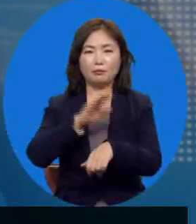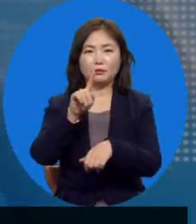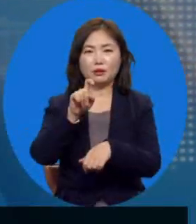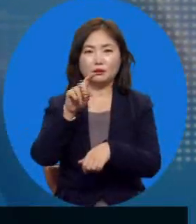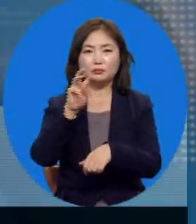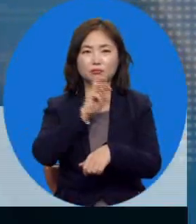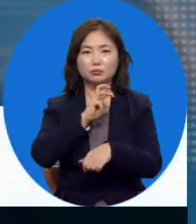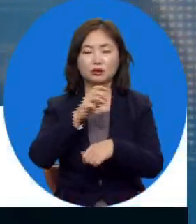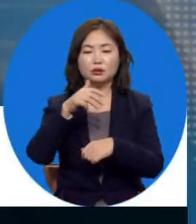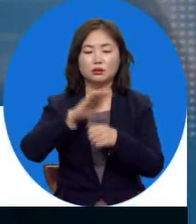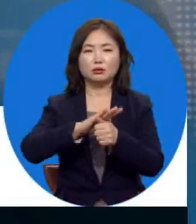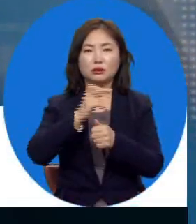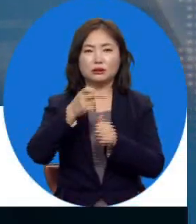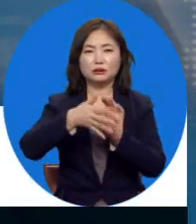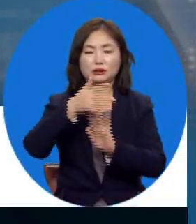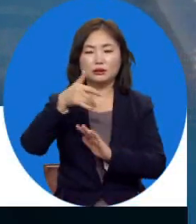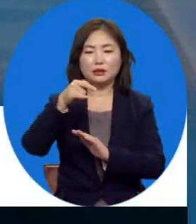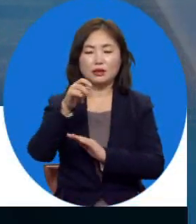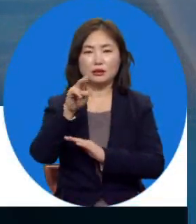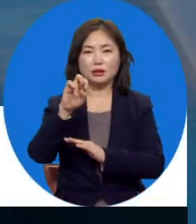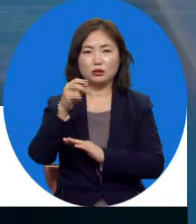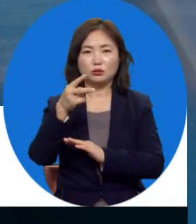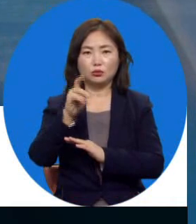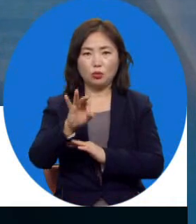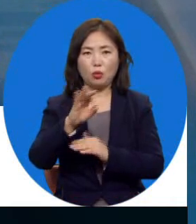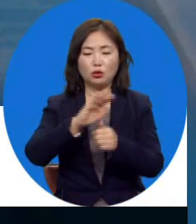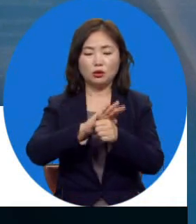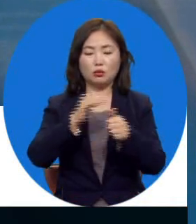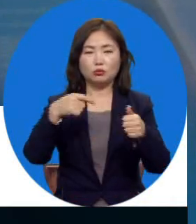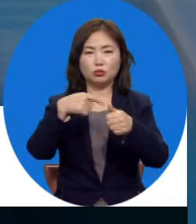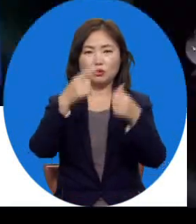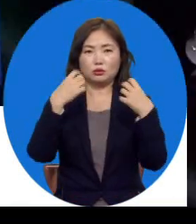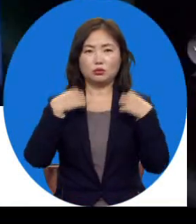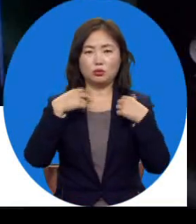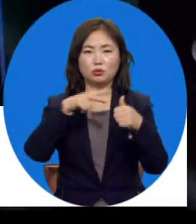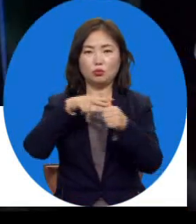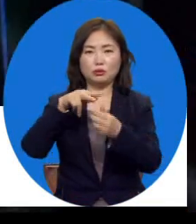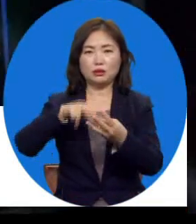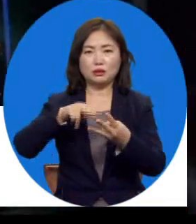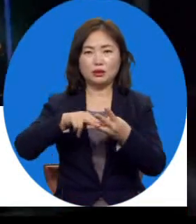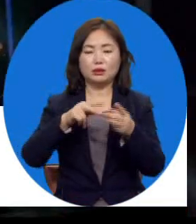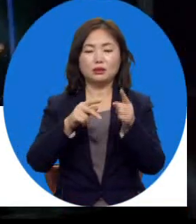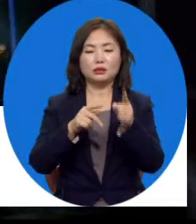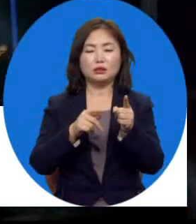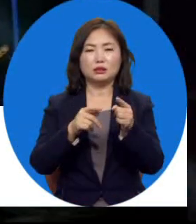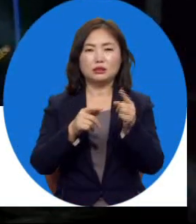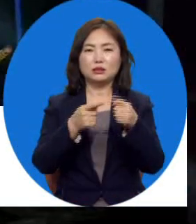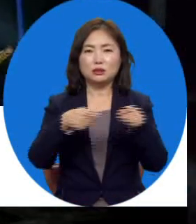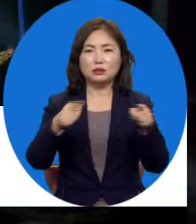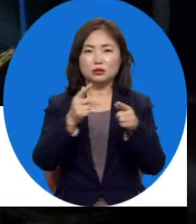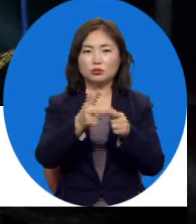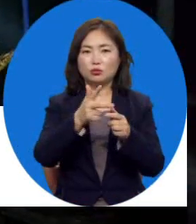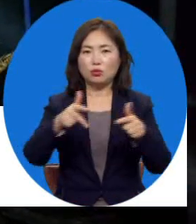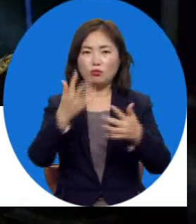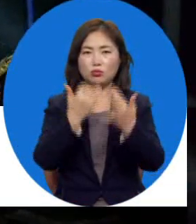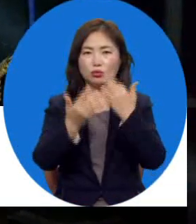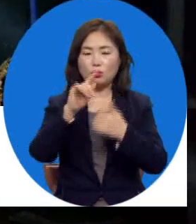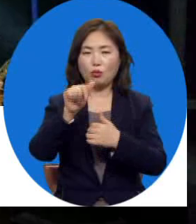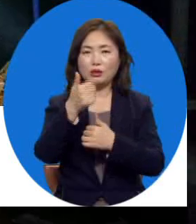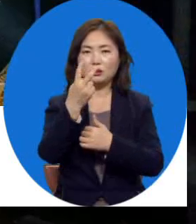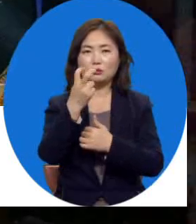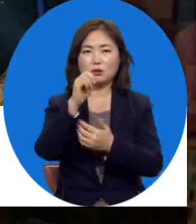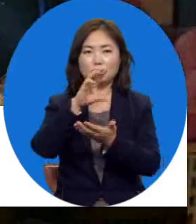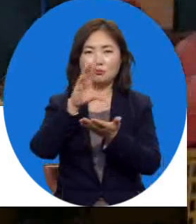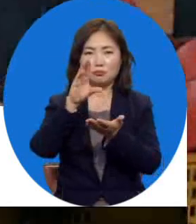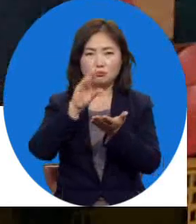어젯밤 11시 반쯤 경산시 계양동에 있는 경북교육청 정보센터 1층 주차장에서 불이 나 520만 원의 재산